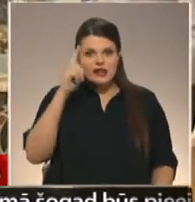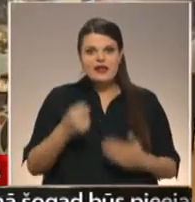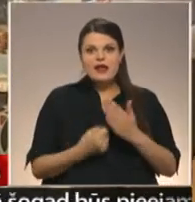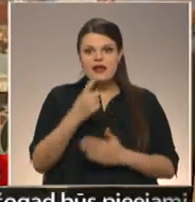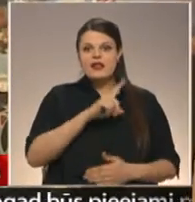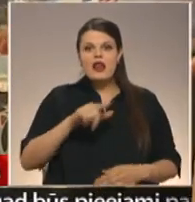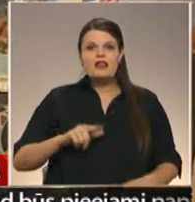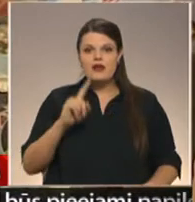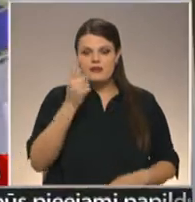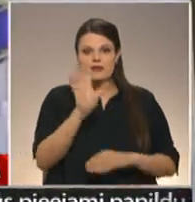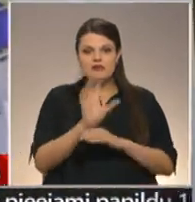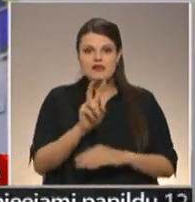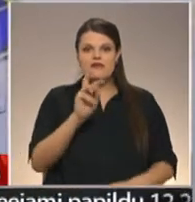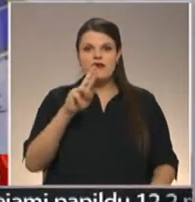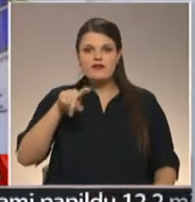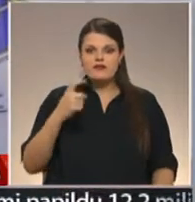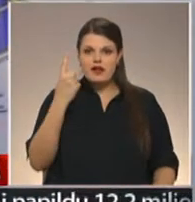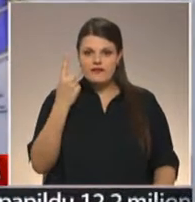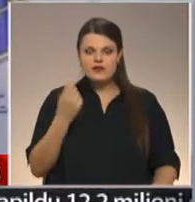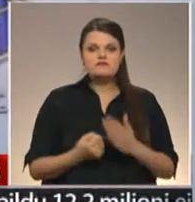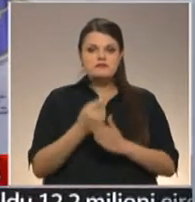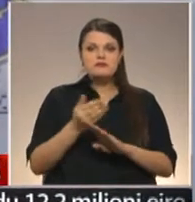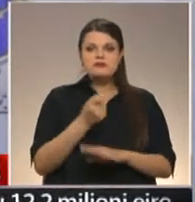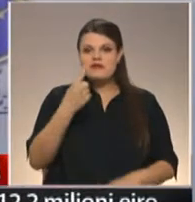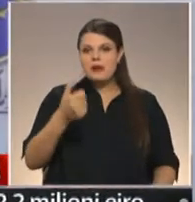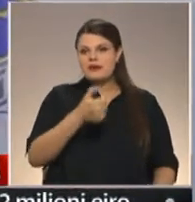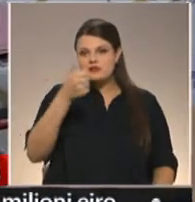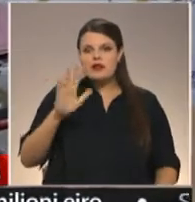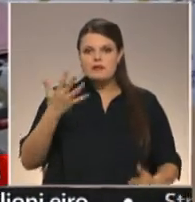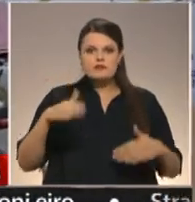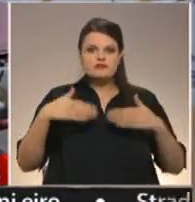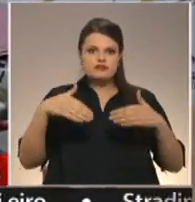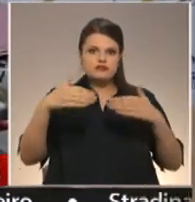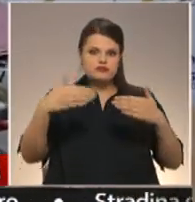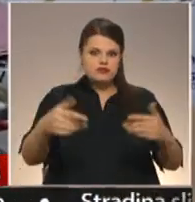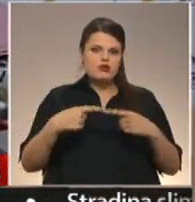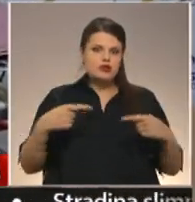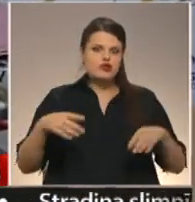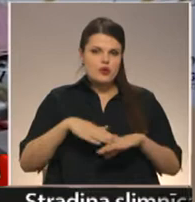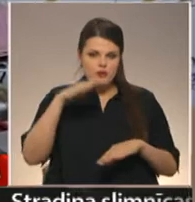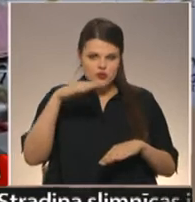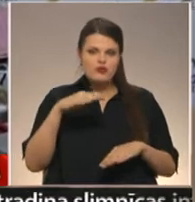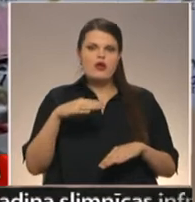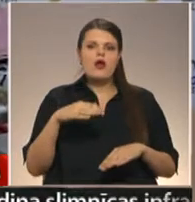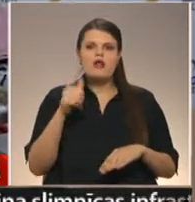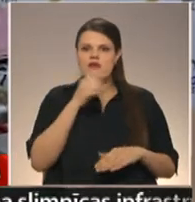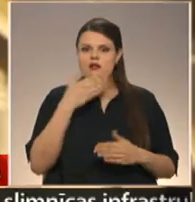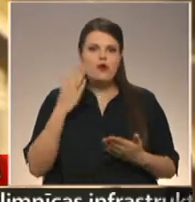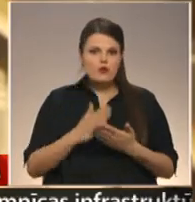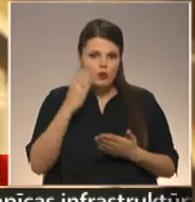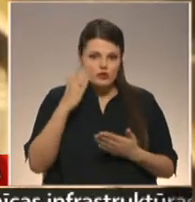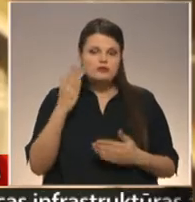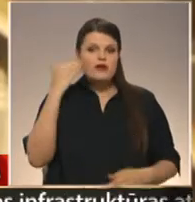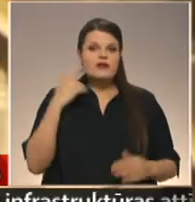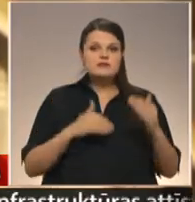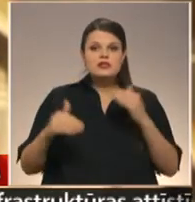Latvijā pirmo satelītu Venta 1 radās jau pirms 11 gadiem, tomēr tā palaišana orbītā ap Zemi dažādu iemeslu dēļ vēl aizvien nav notikusi.